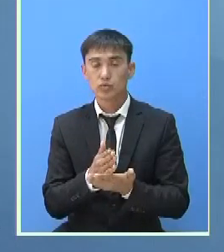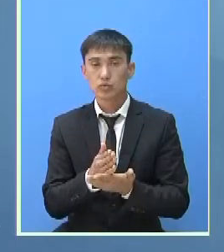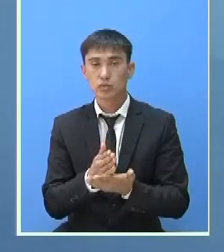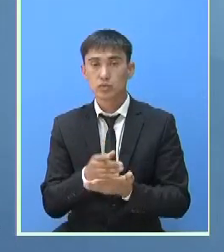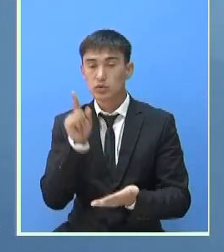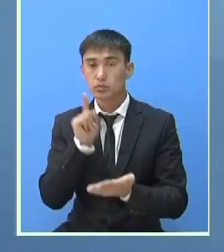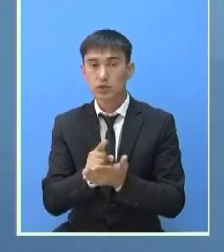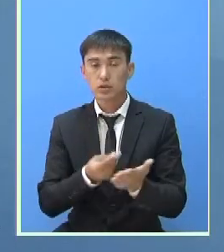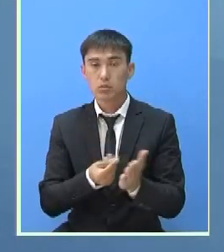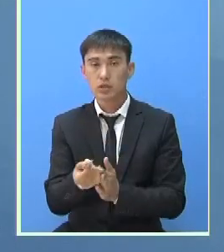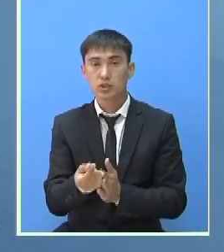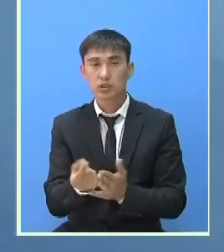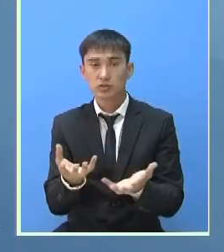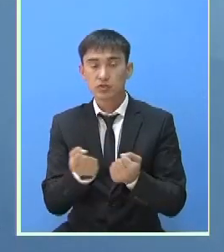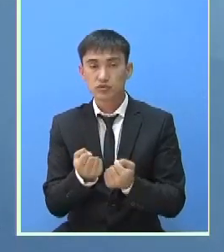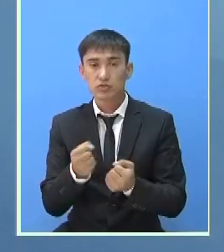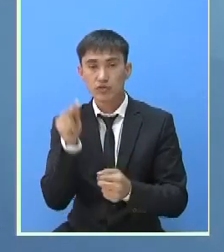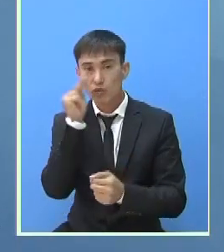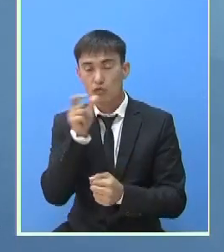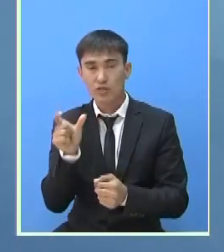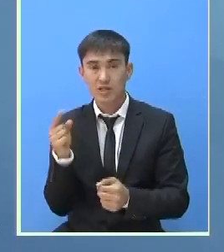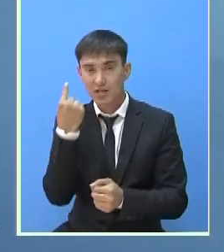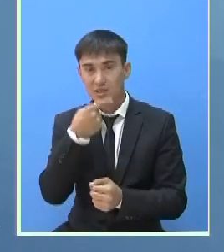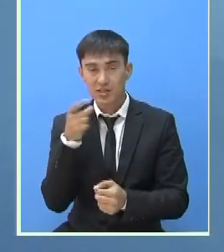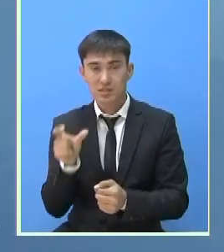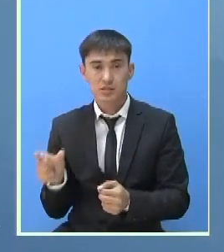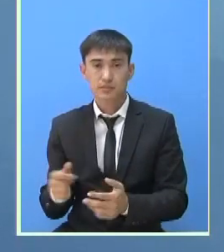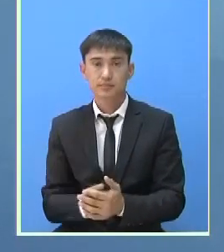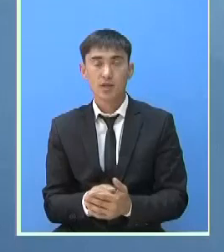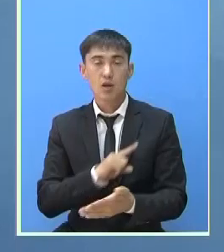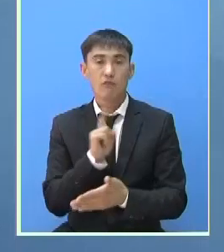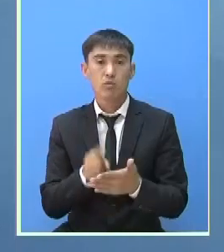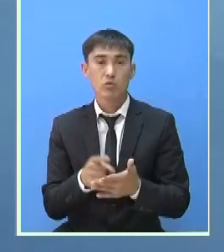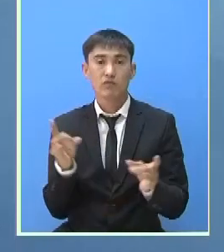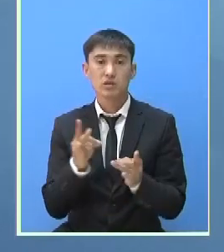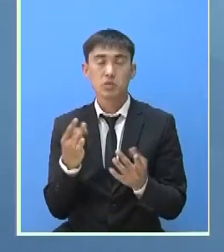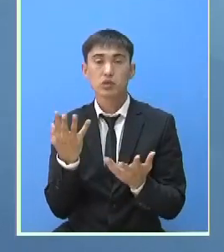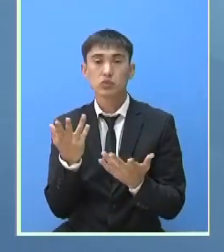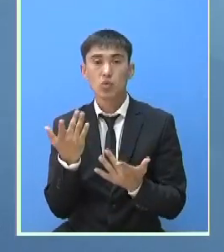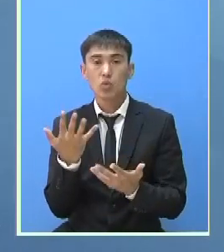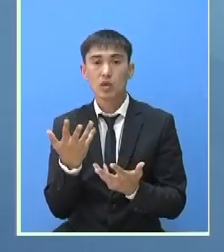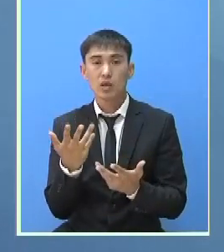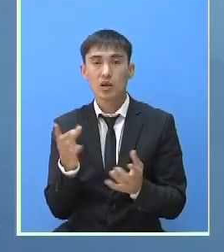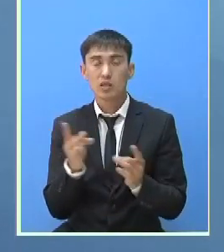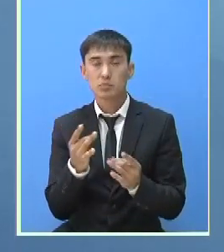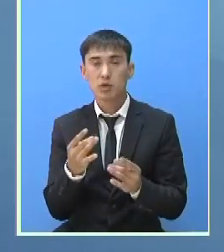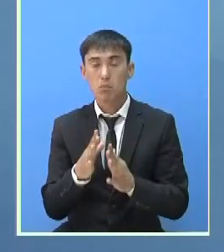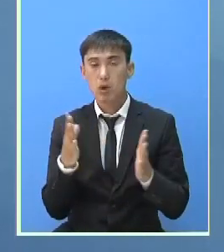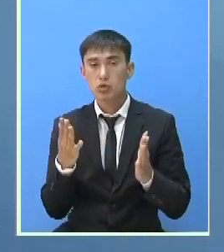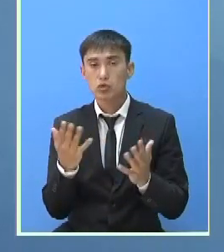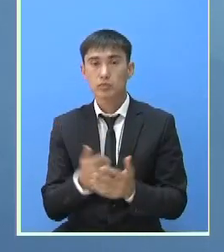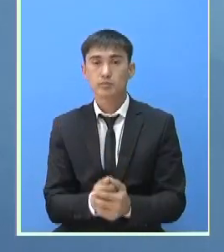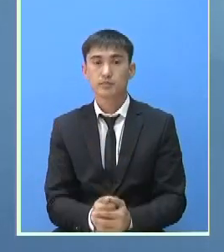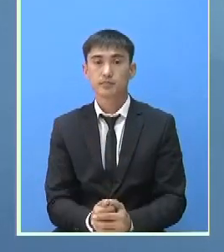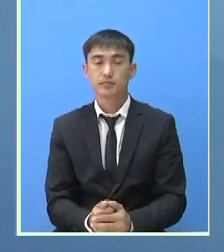платежи, которые взыскиваются с виновных лиц. Вот вопрос теперь в их размере, насколько размер их большой, вот этих